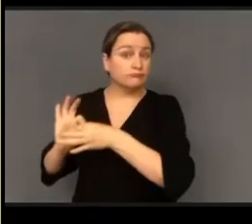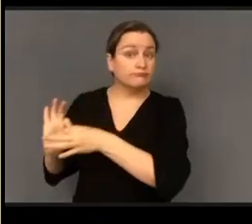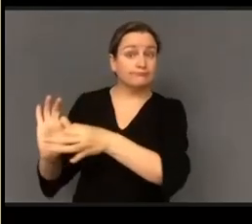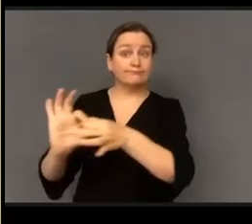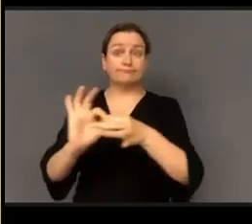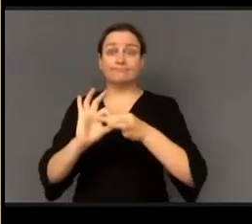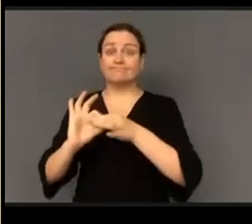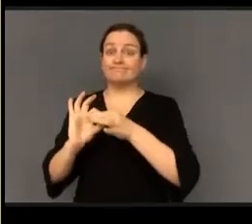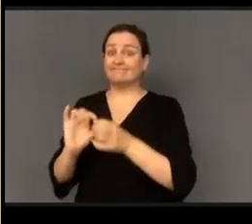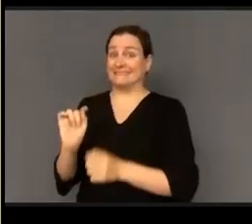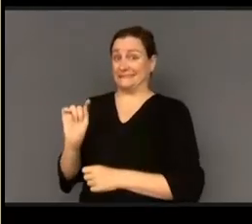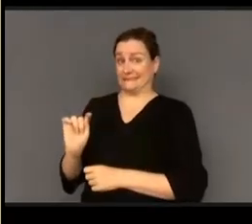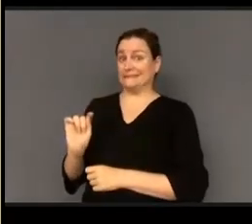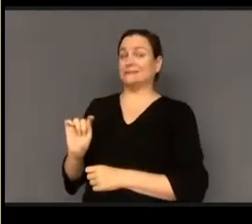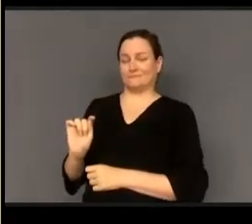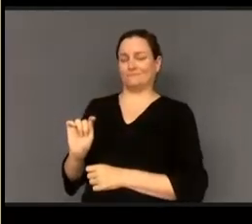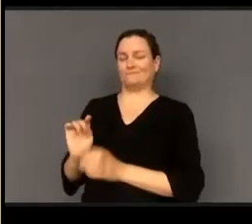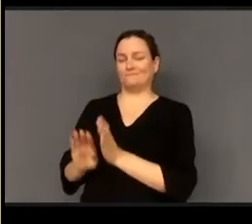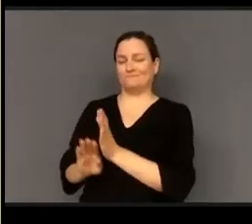multipartite.